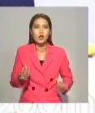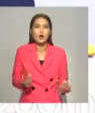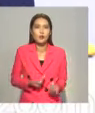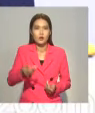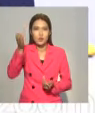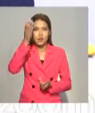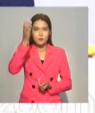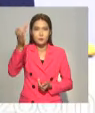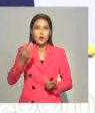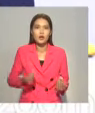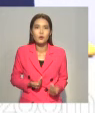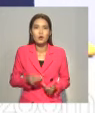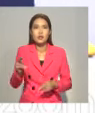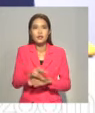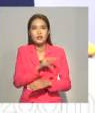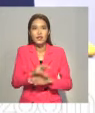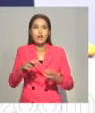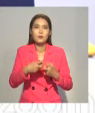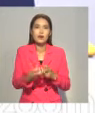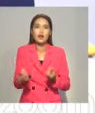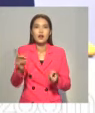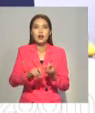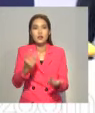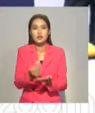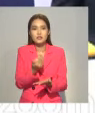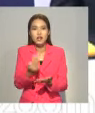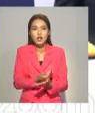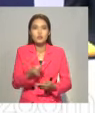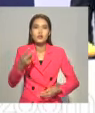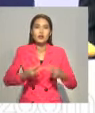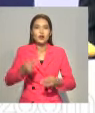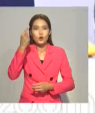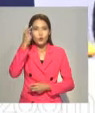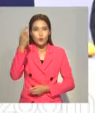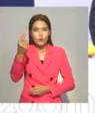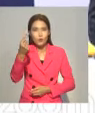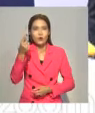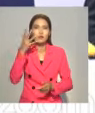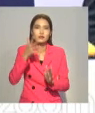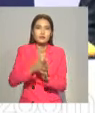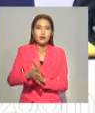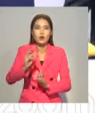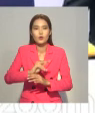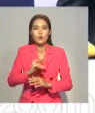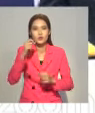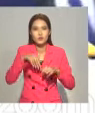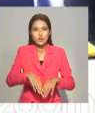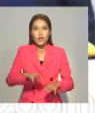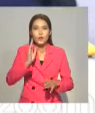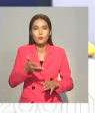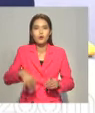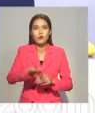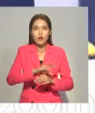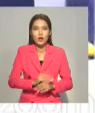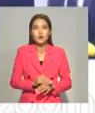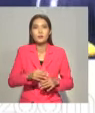білім, өнегелі тәрбие беру мәселесіне қатысты салмақты ойлар мен салихалы пікірлер айтылады деп сенемін. Баршаңызға